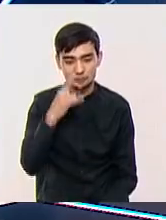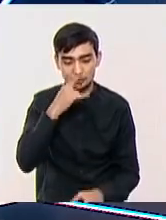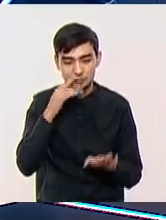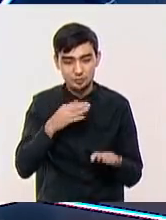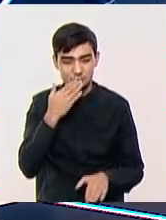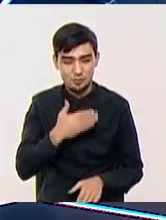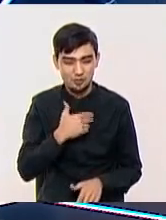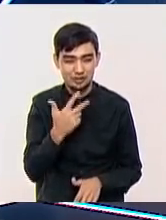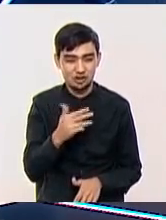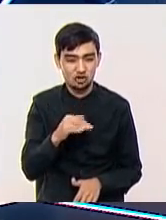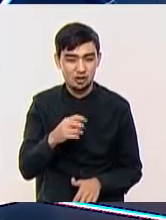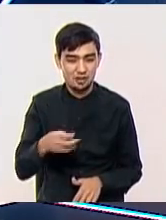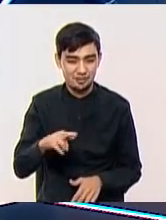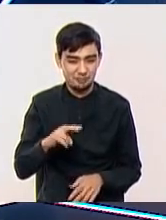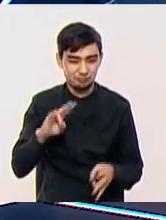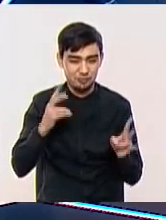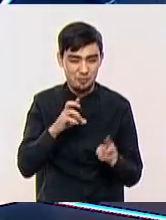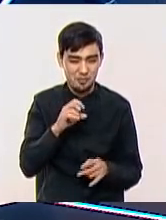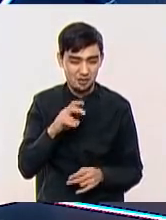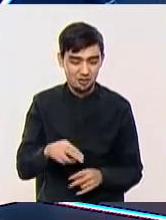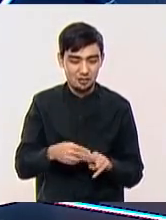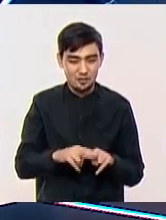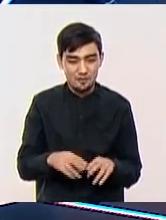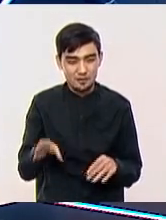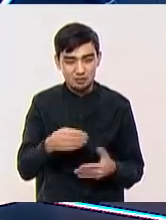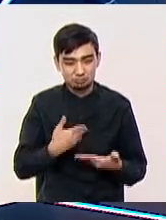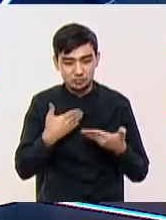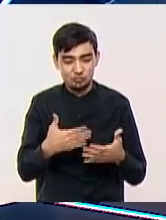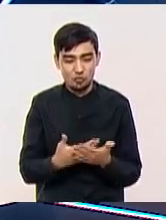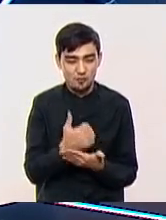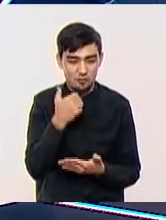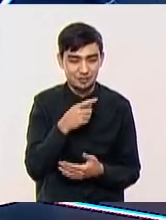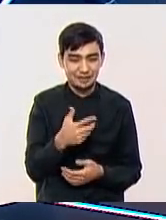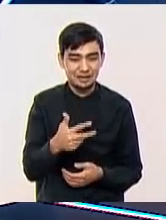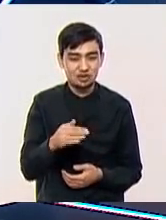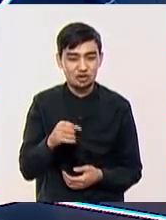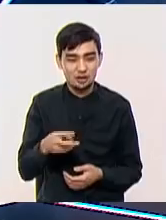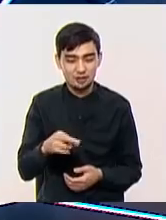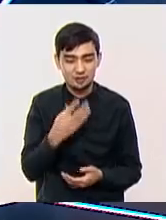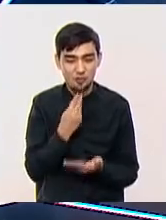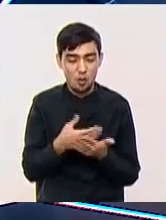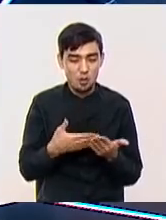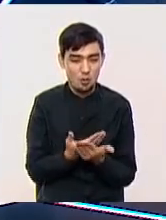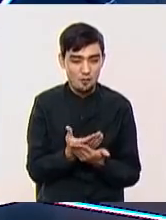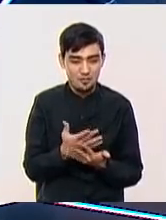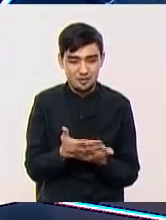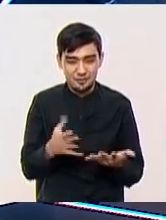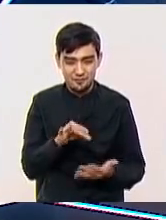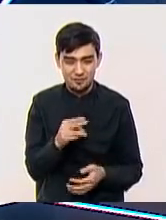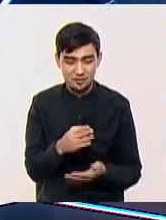Қазақстандықтардың сүйікті Три желания бренді баршаңызды келе жатқан жаңа жылмен құттықтайды. Осы жылы Три желания өзінің жаңа өнімдермен қуантты.